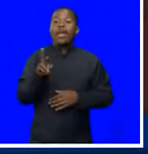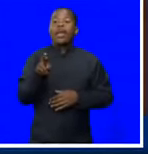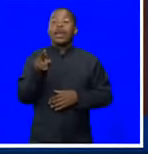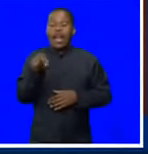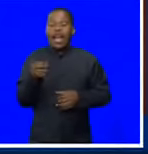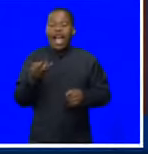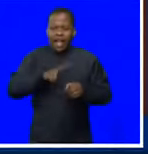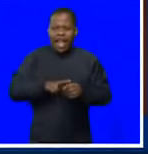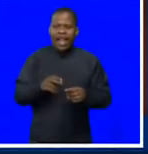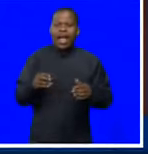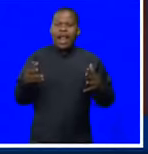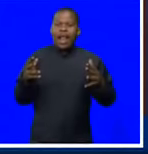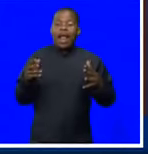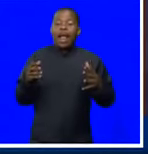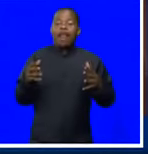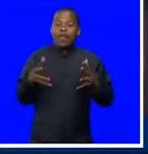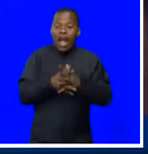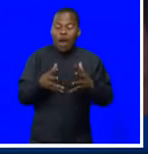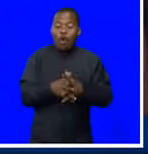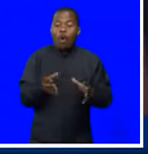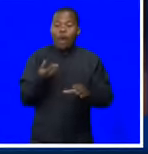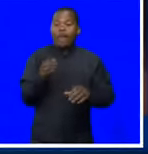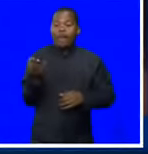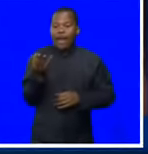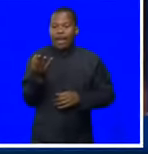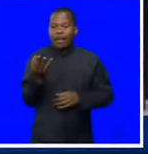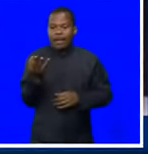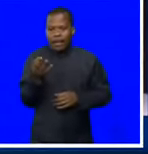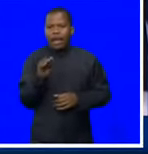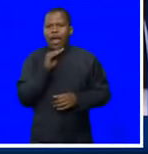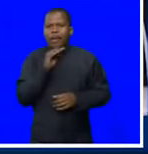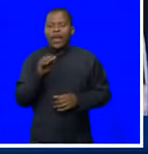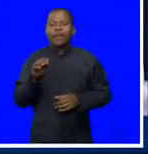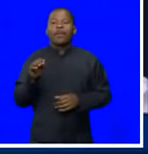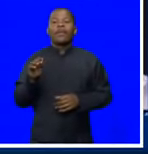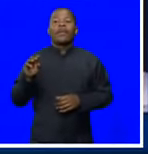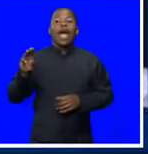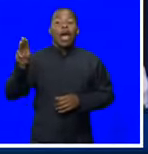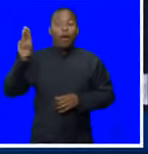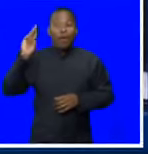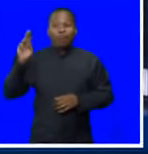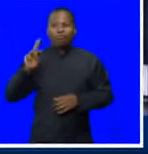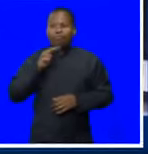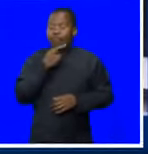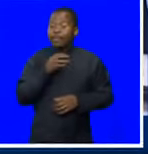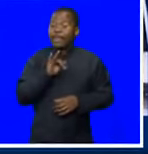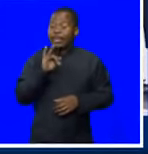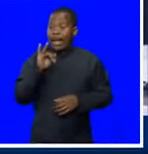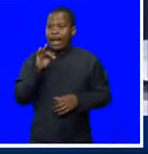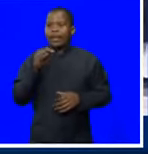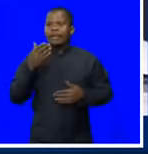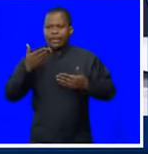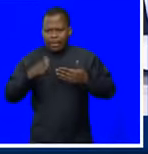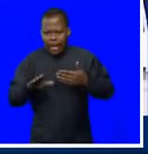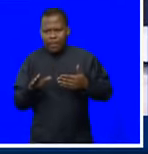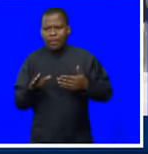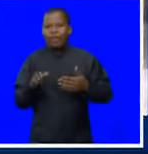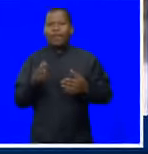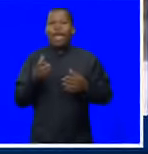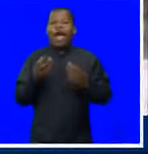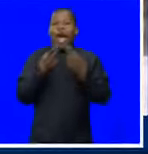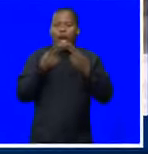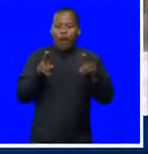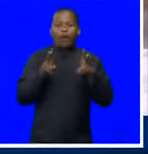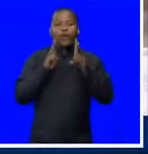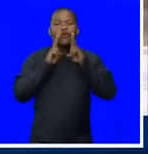Kanzike kuthiwa kwesibili mengameli Putin avakashela ke ngaphandle kwelive leRussia kusukela athumela emasosha akhe kutse